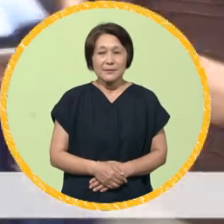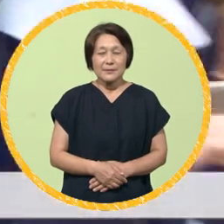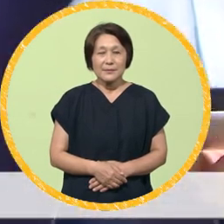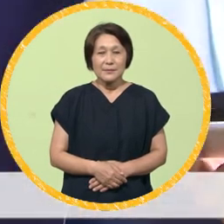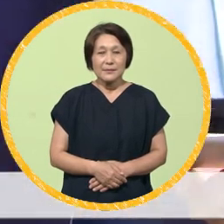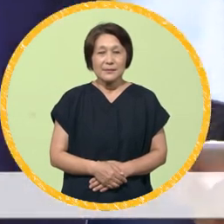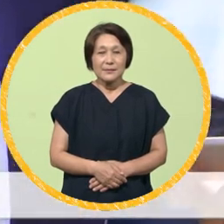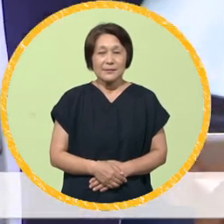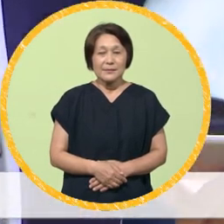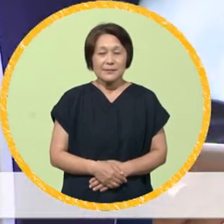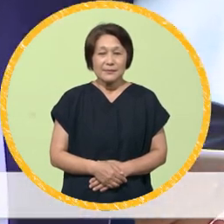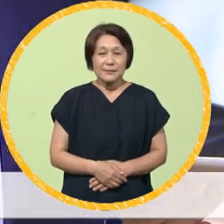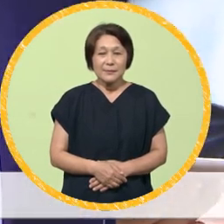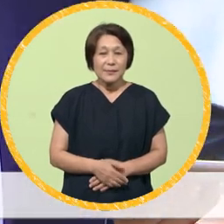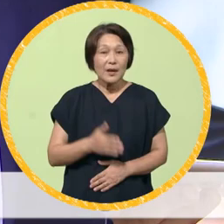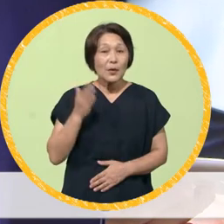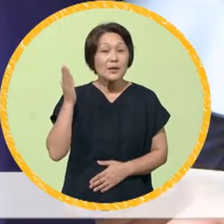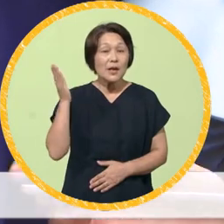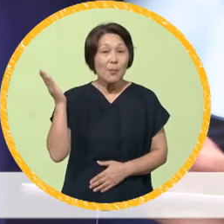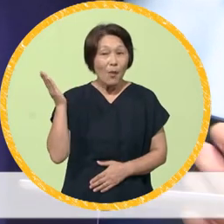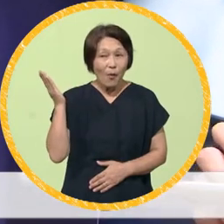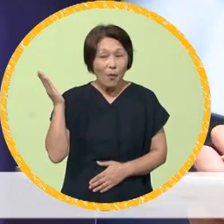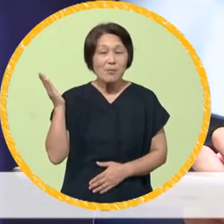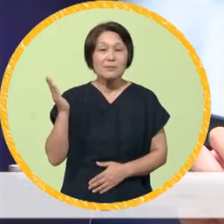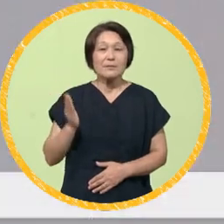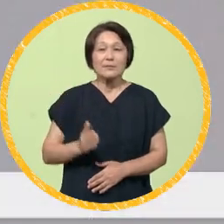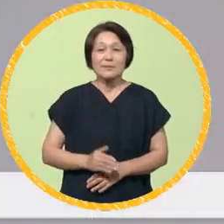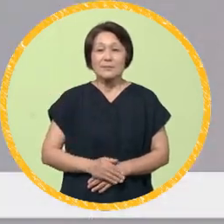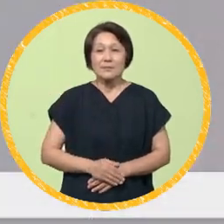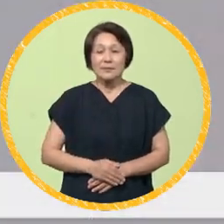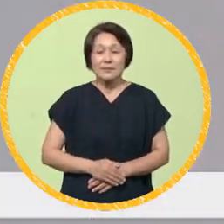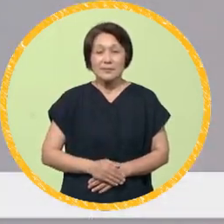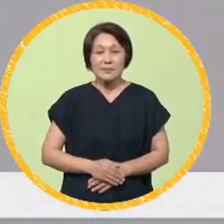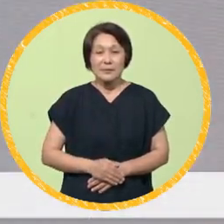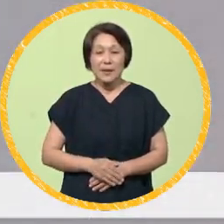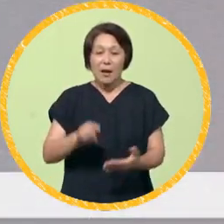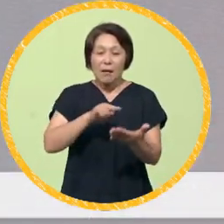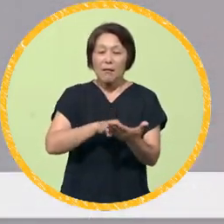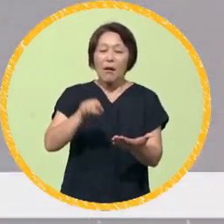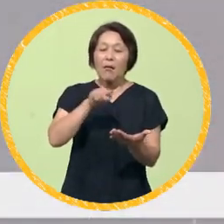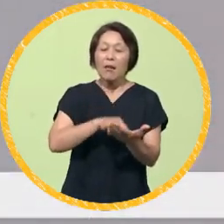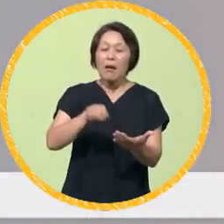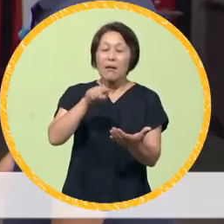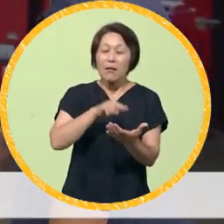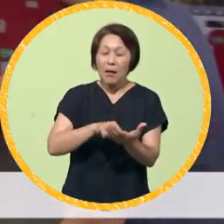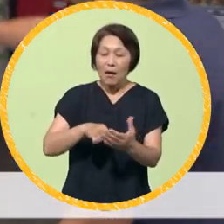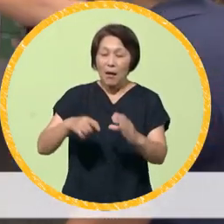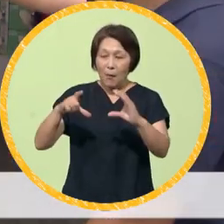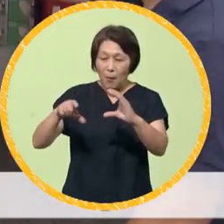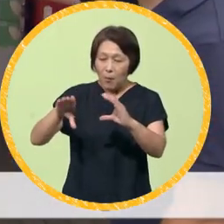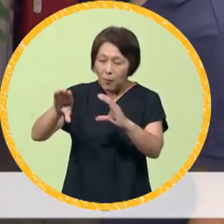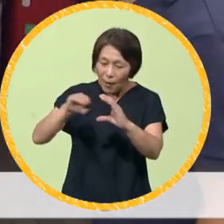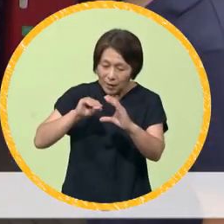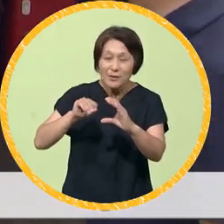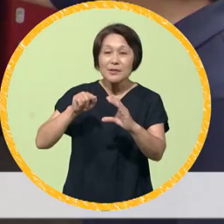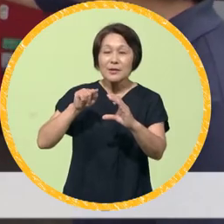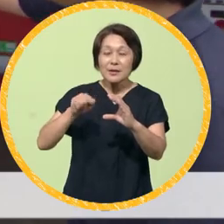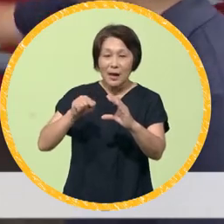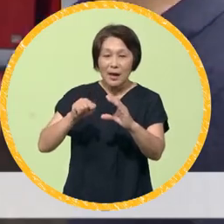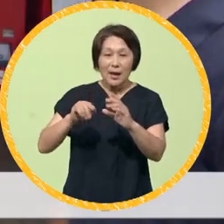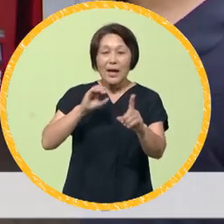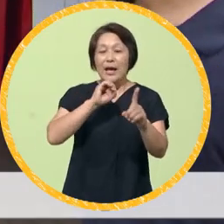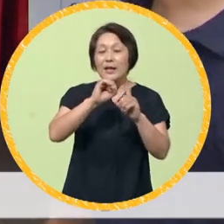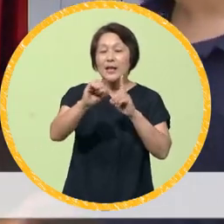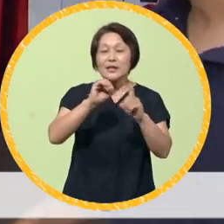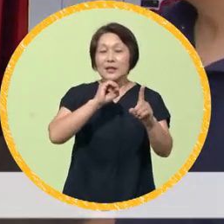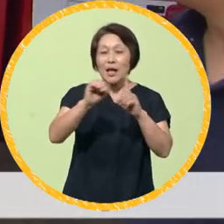さあ、そして、うん、こちらもおすすめなんですけど、うん、携帯でアプリをダウンロードして、うん、デジタルスタンプラ